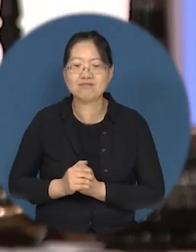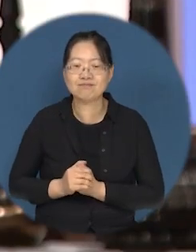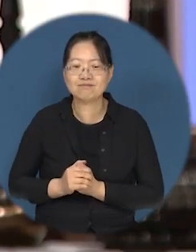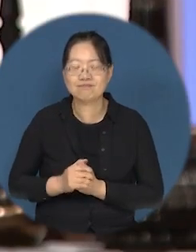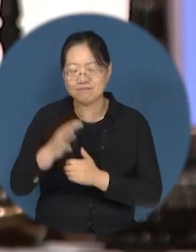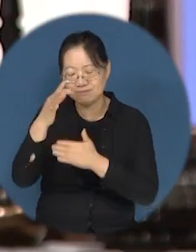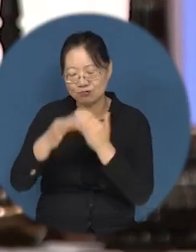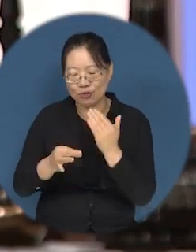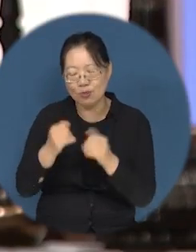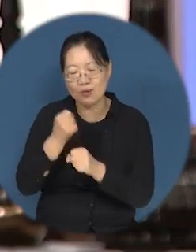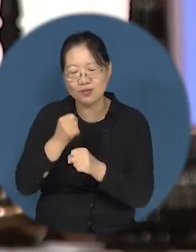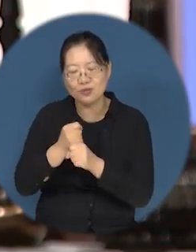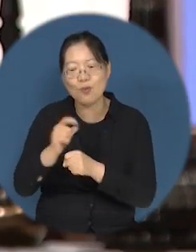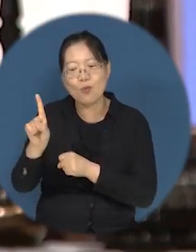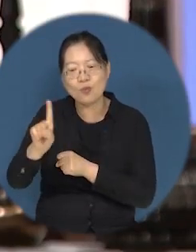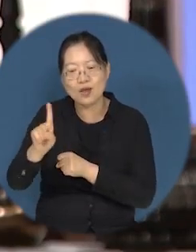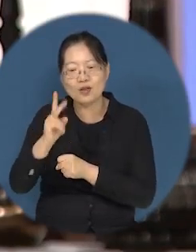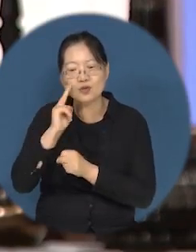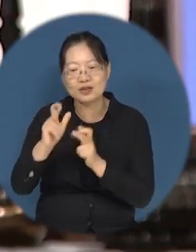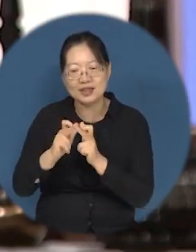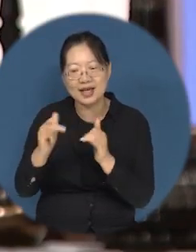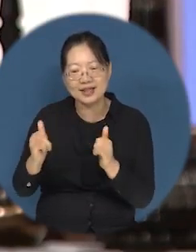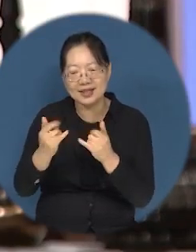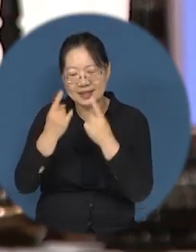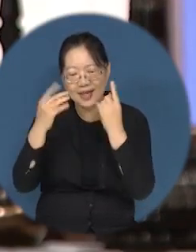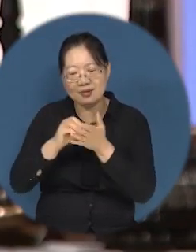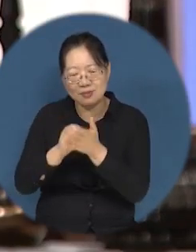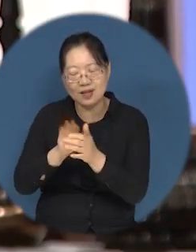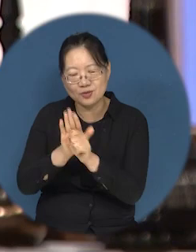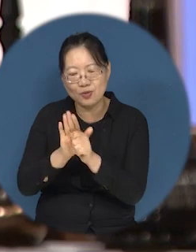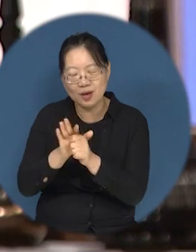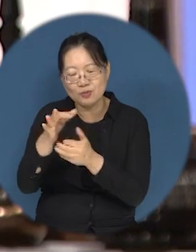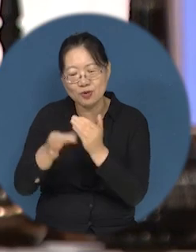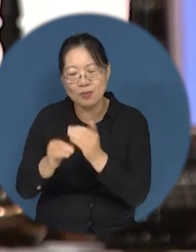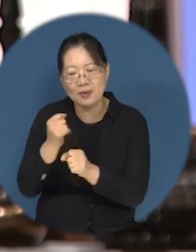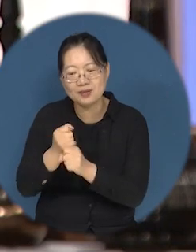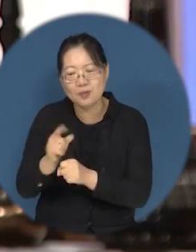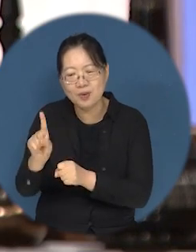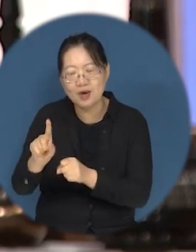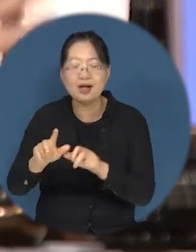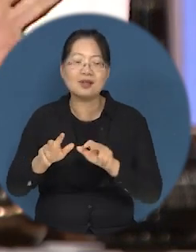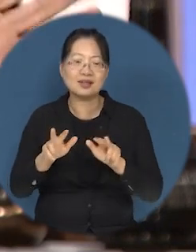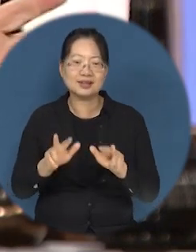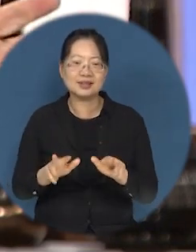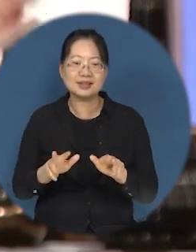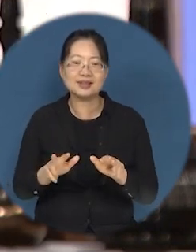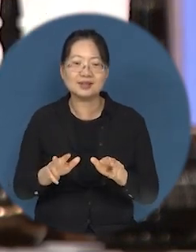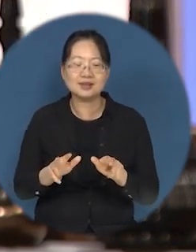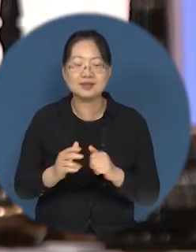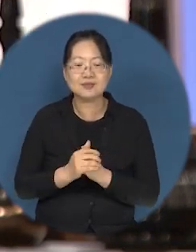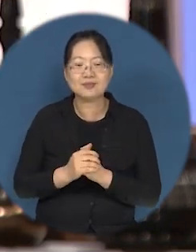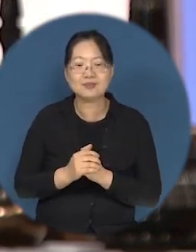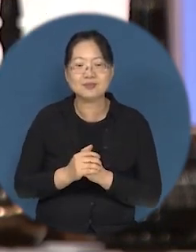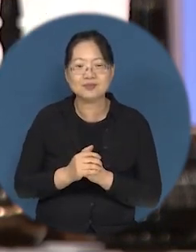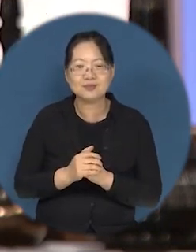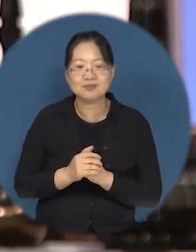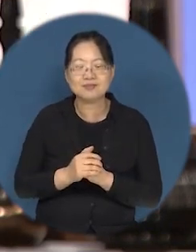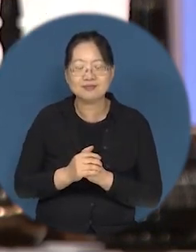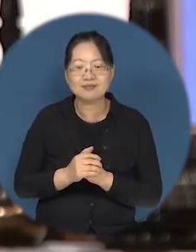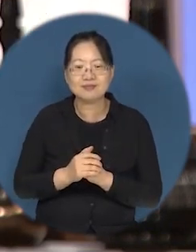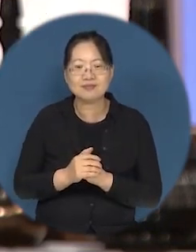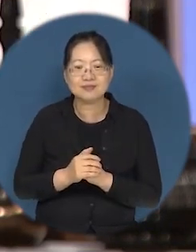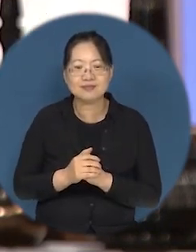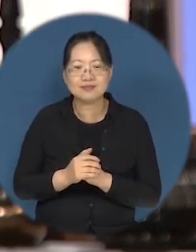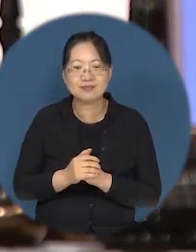그런 프로그램을 한번 만들어보면 어떻겠냐. 중증 장애인을 그랬더니 이제 그때 그 지금 이제 이진희 대표 이제 어머니죠.